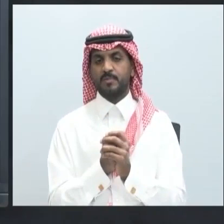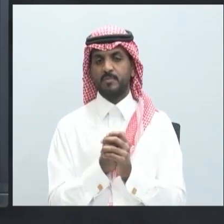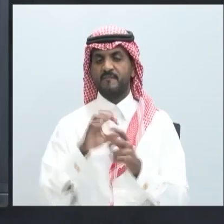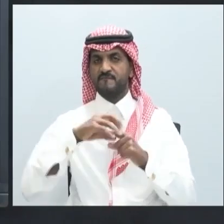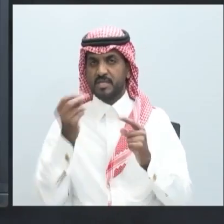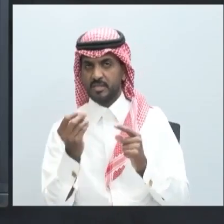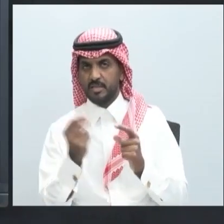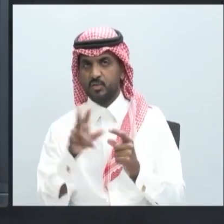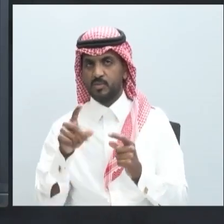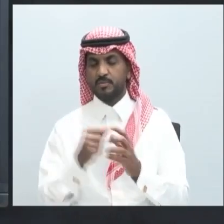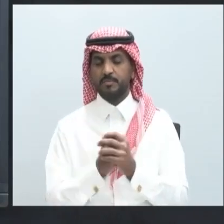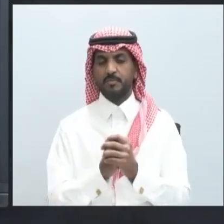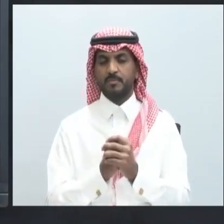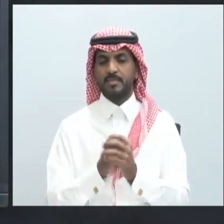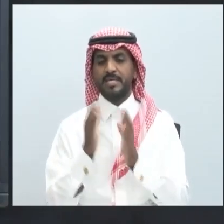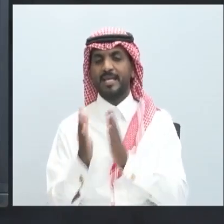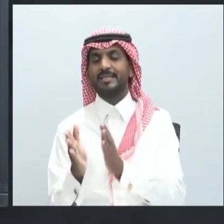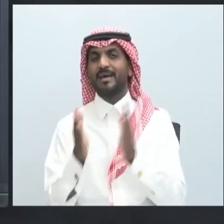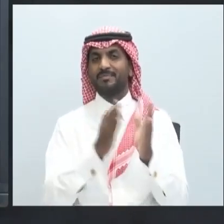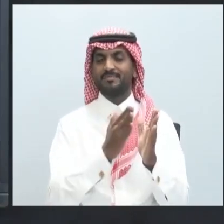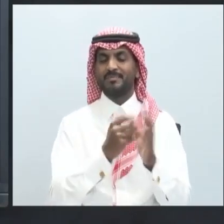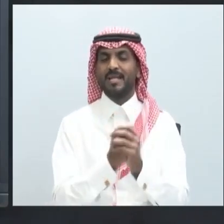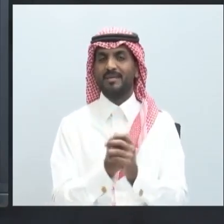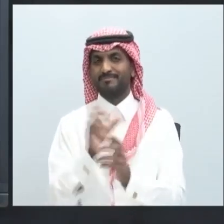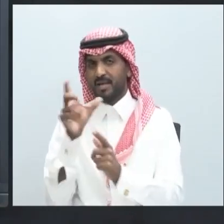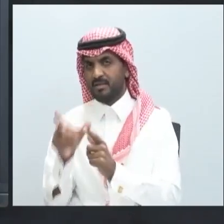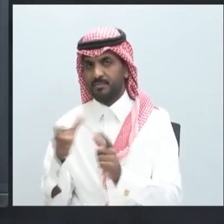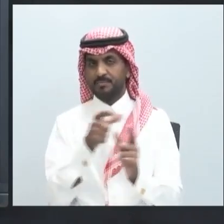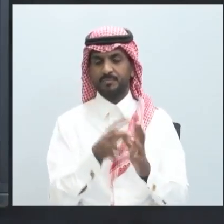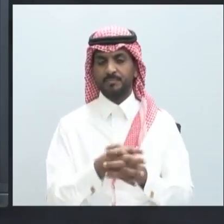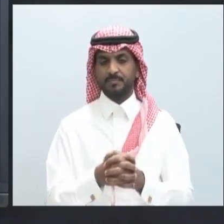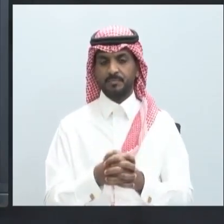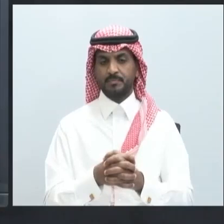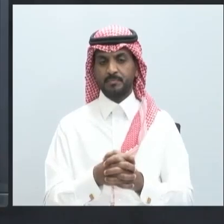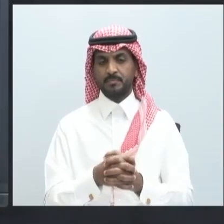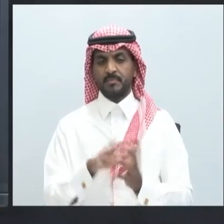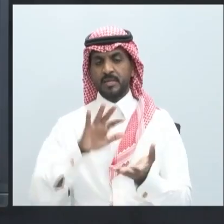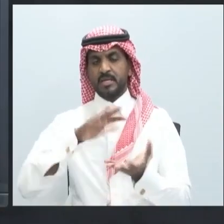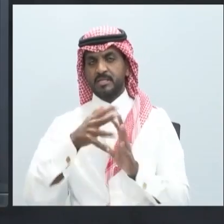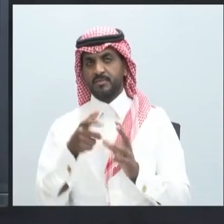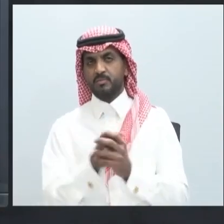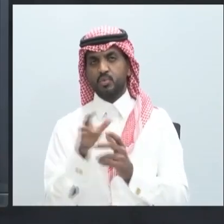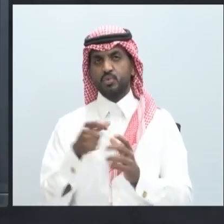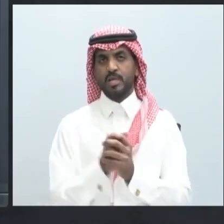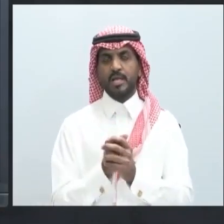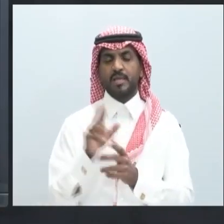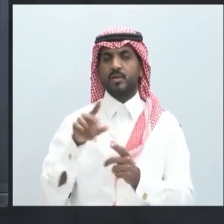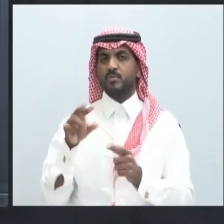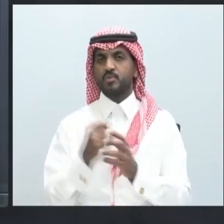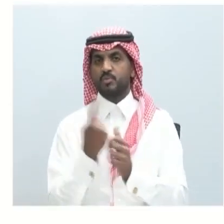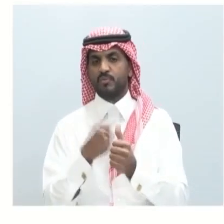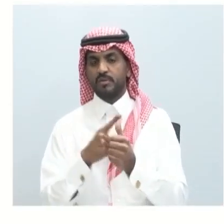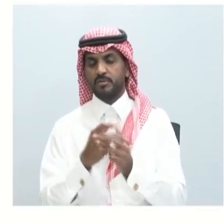فصل هذه الكروموسومات سوف ينتقل هذا الكروموسوم لاحد الاقطاب والاخر لاحد الاقطاب اذا الصفات الموجوده على هذا الكروماتيد